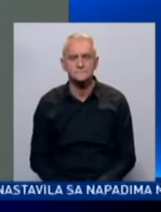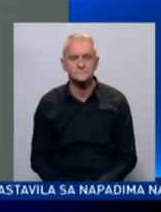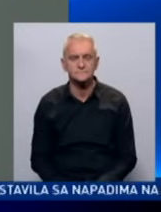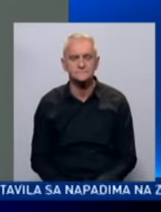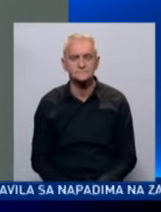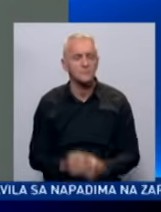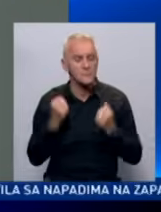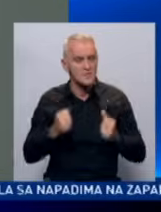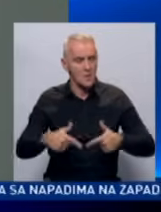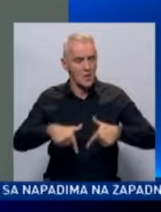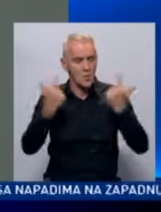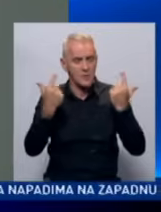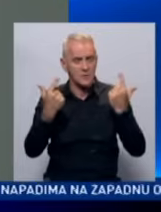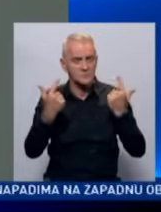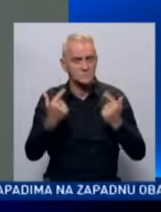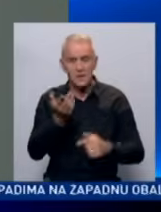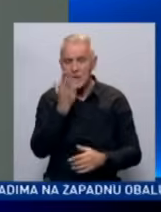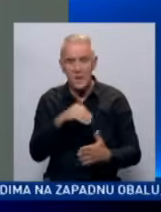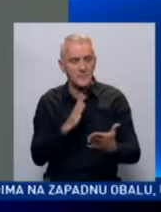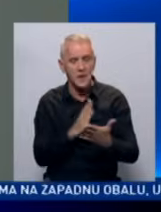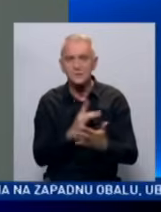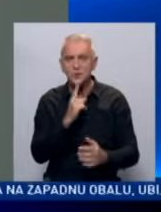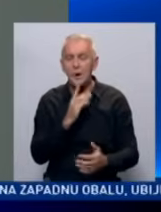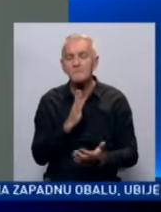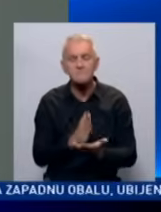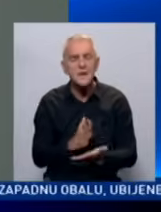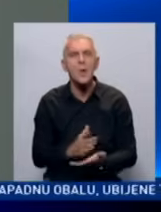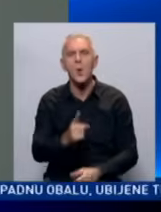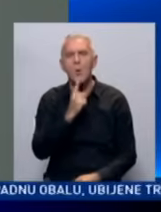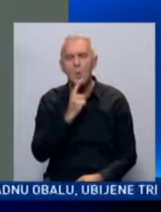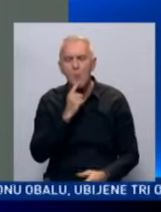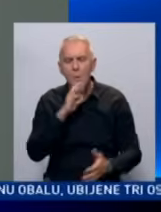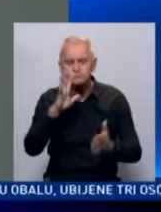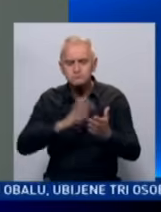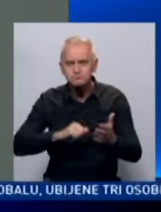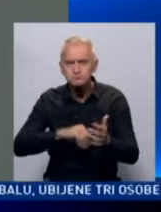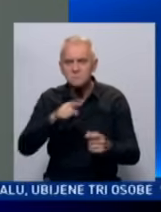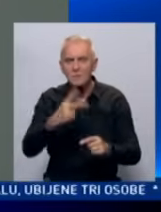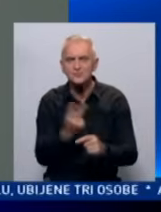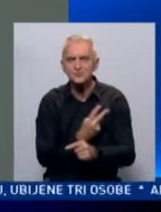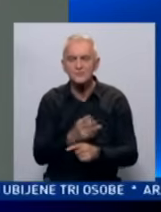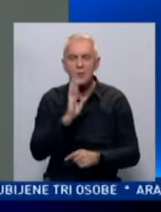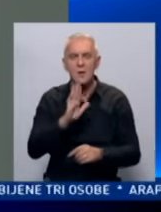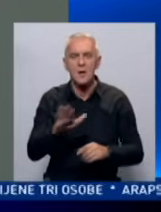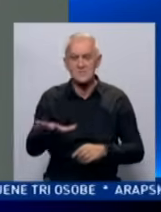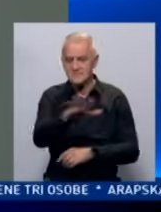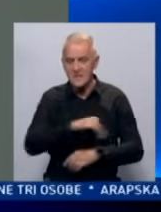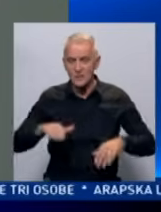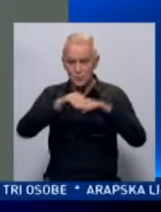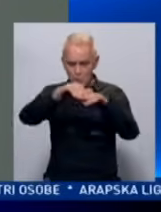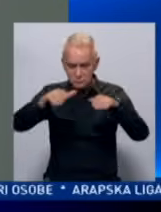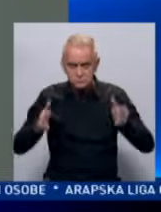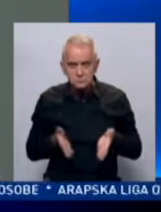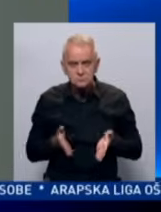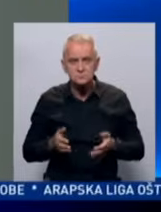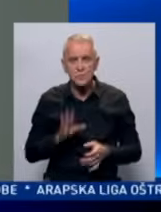Dakle, vrlo jasno, nema načina da bilo ko podriva ovu zemlju, njen teritorijalni integritet,